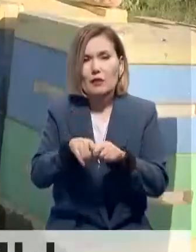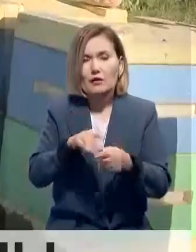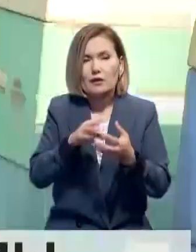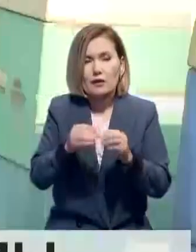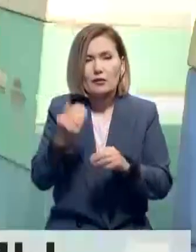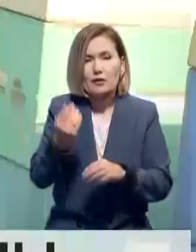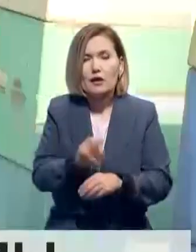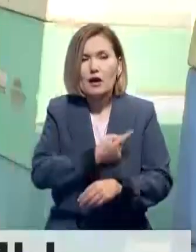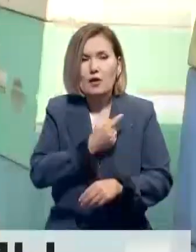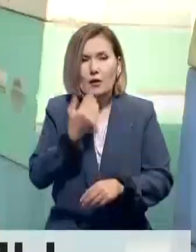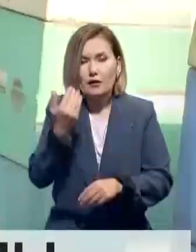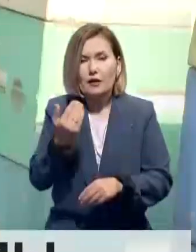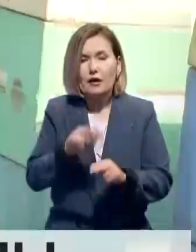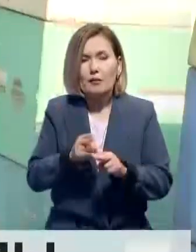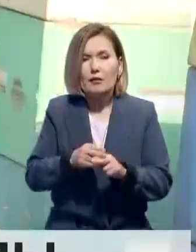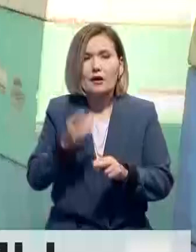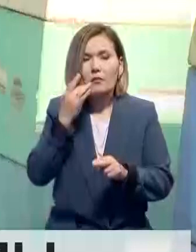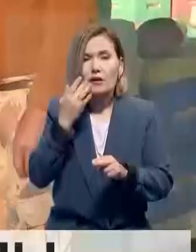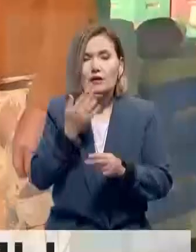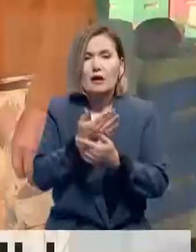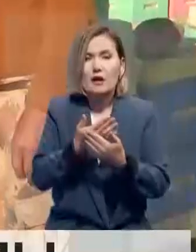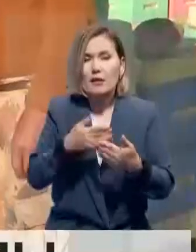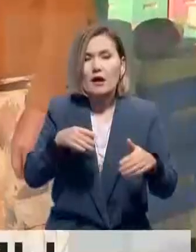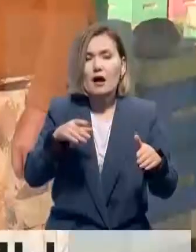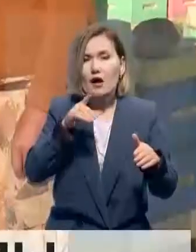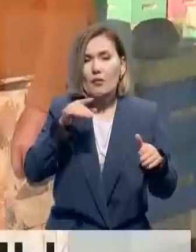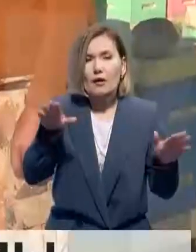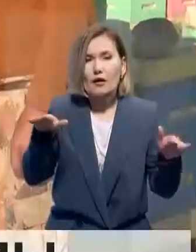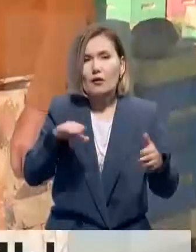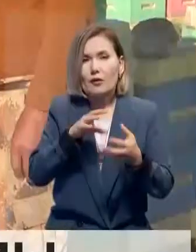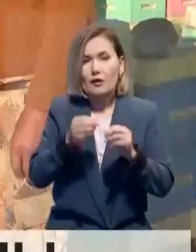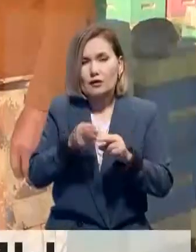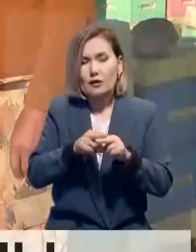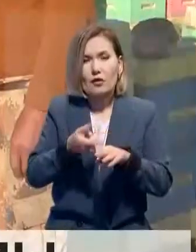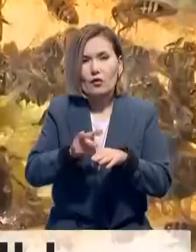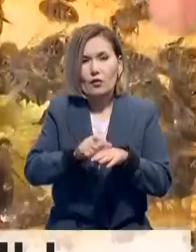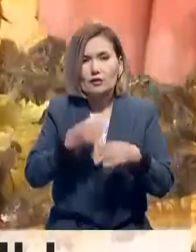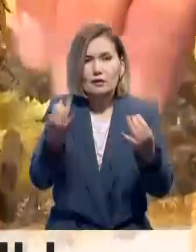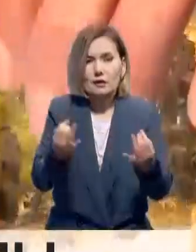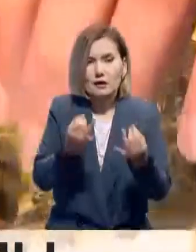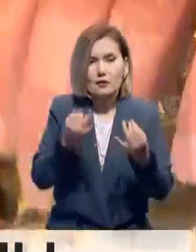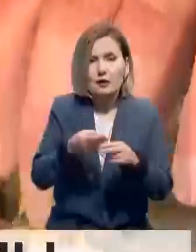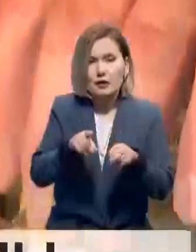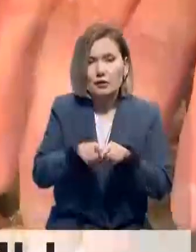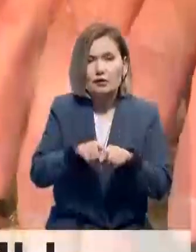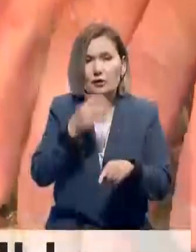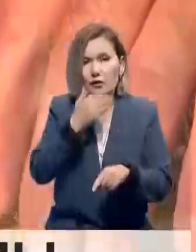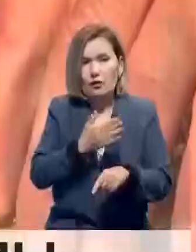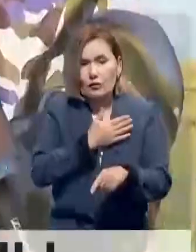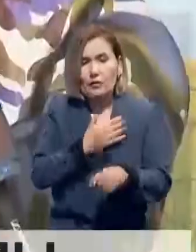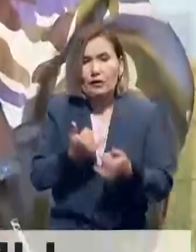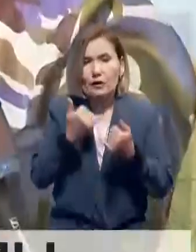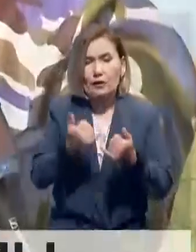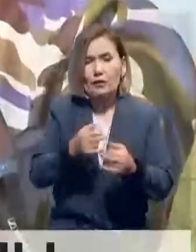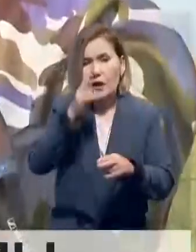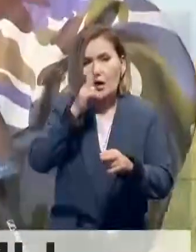адамы Қанатбек Мүсірәлінің бал аралары туралы айтары көп. Әр күн сайын жаңа ақпарат алып, тан көк жүйегін кеңейтіп отыруға әуестік артқан. Туған